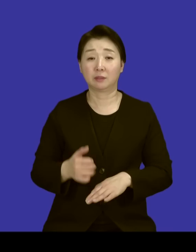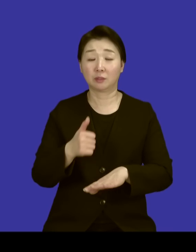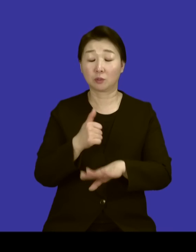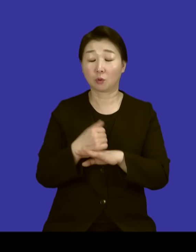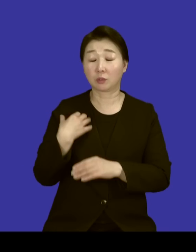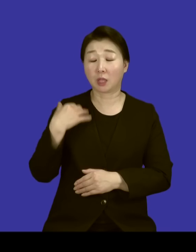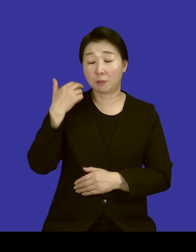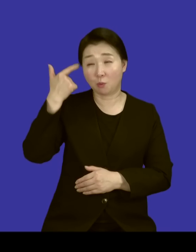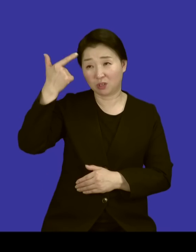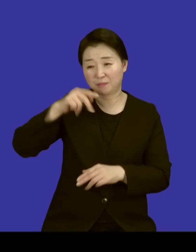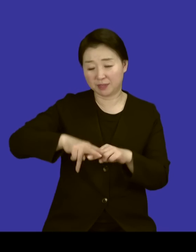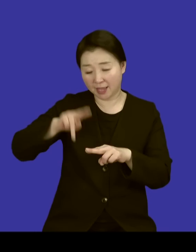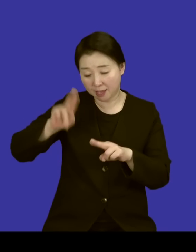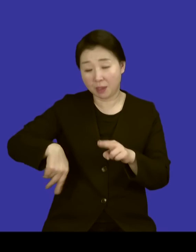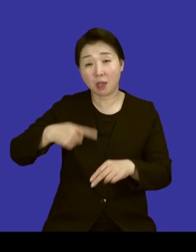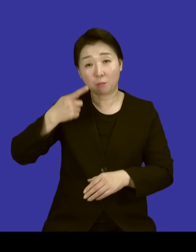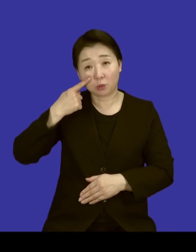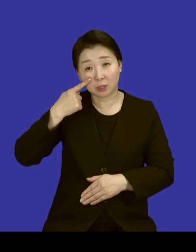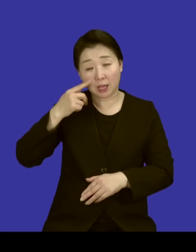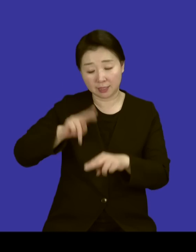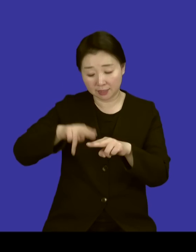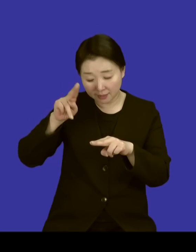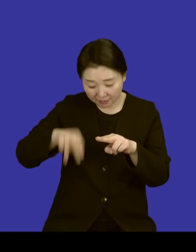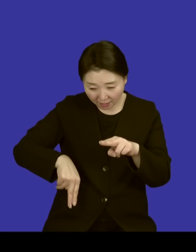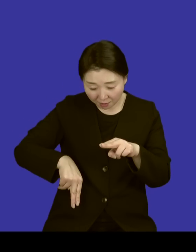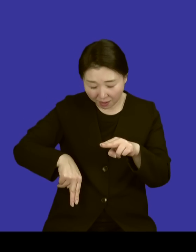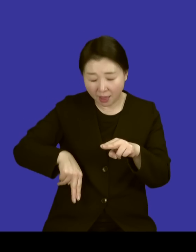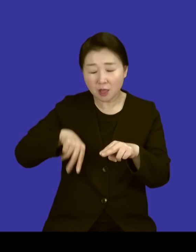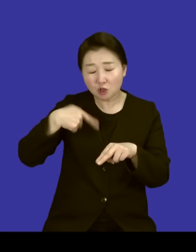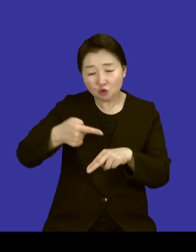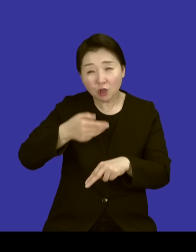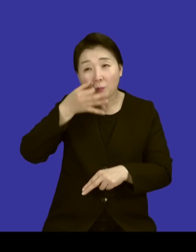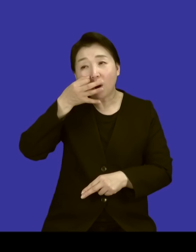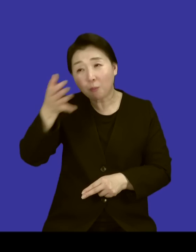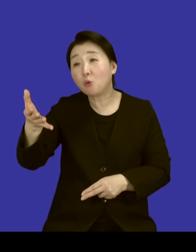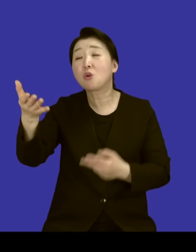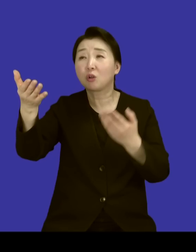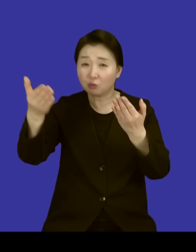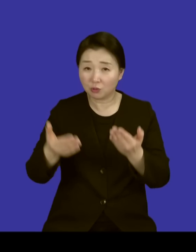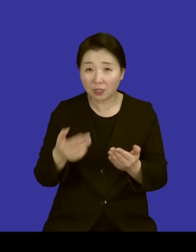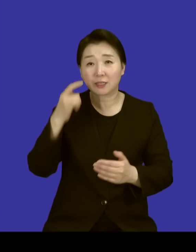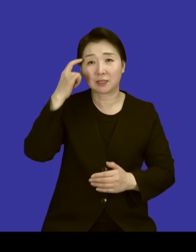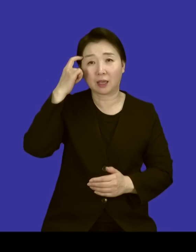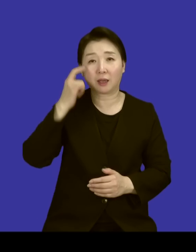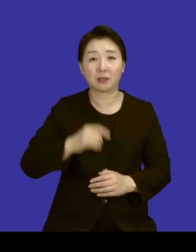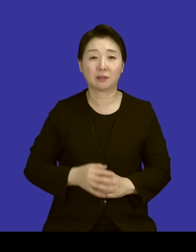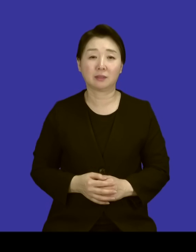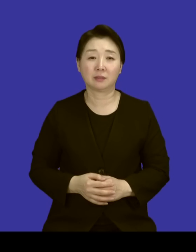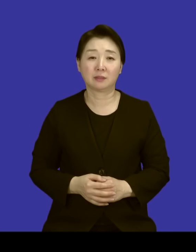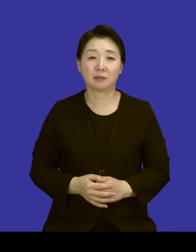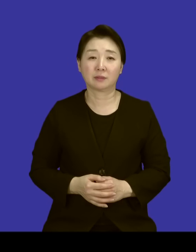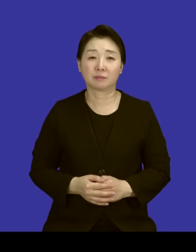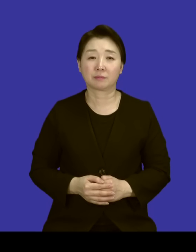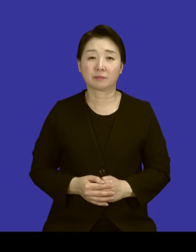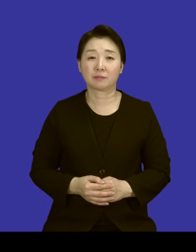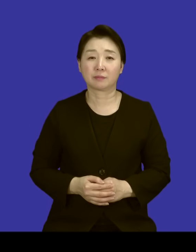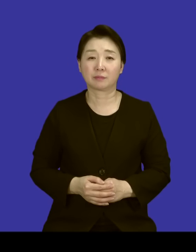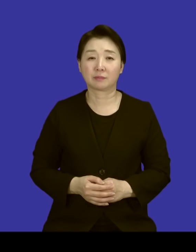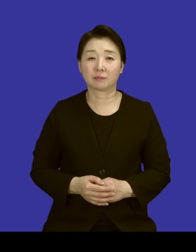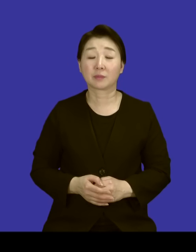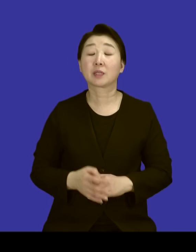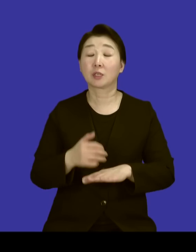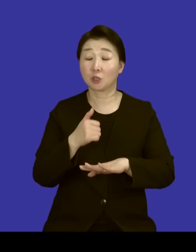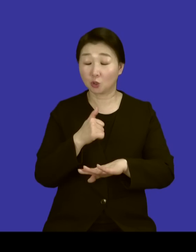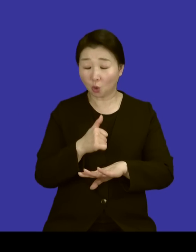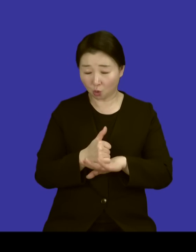목사직을 사임하자. 예. 사임하면 뭔가 보여주시겠다. 그렇게 생각하고 예. 당일 소집해서 저 이번 달까지만